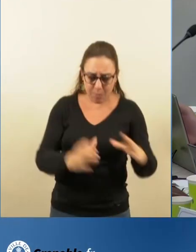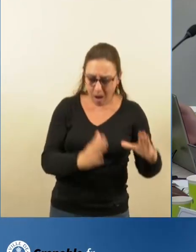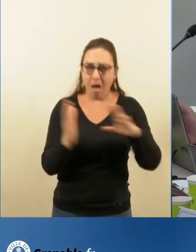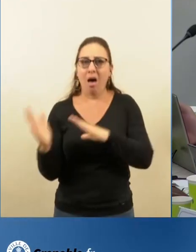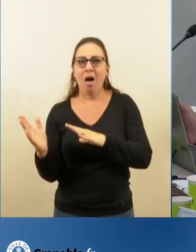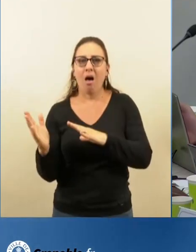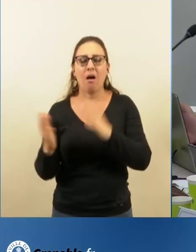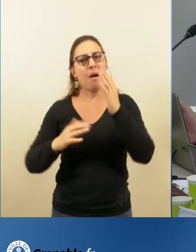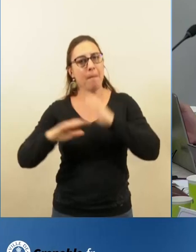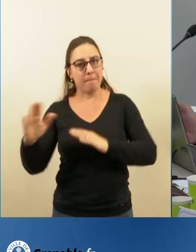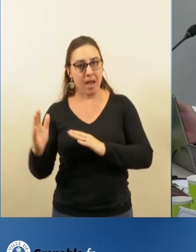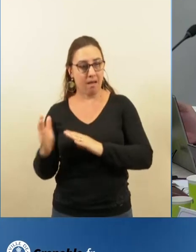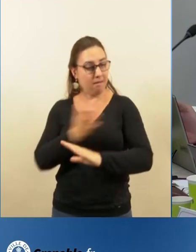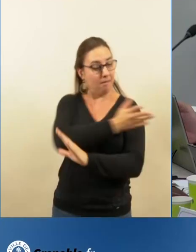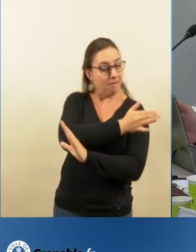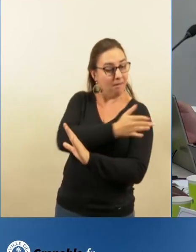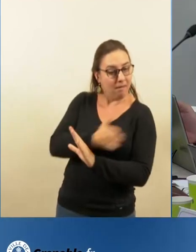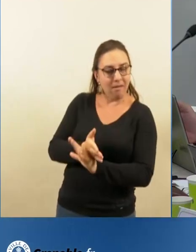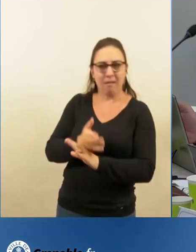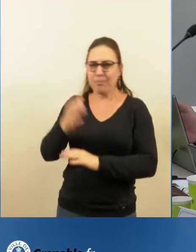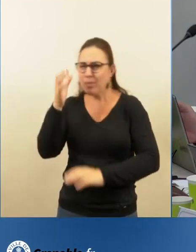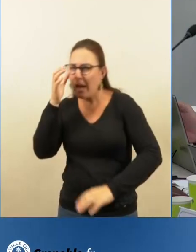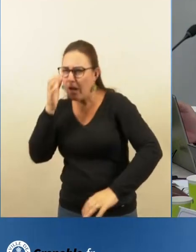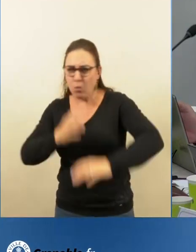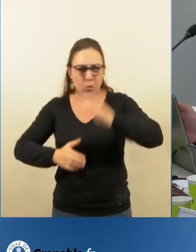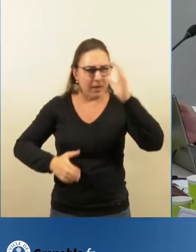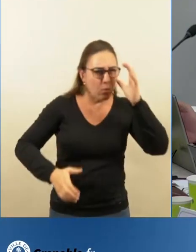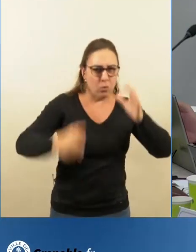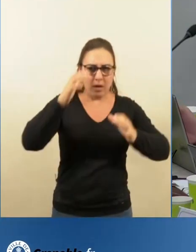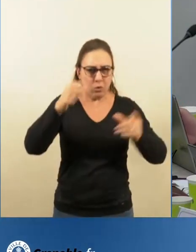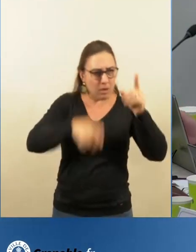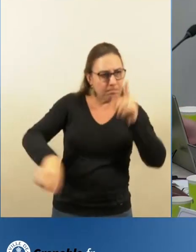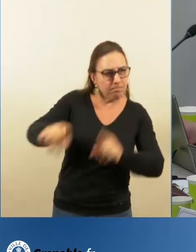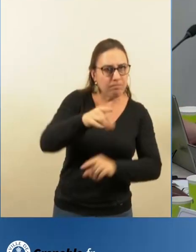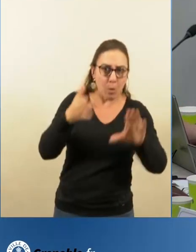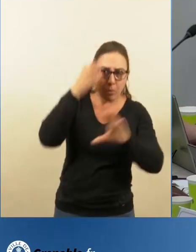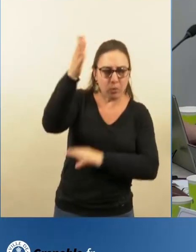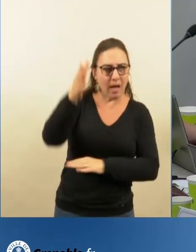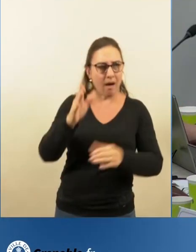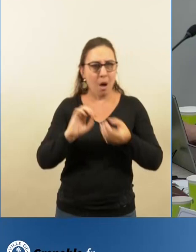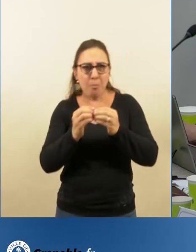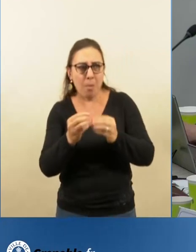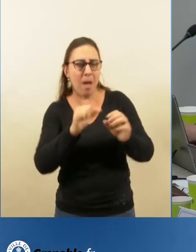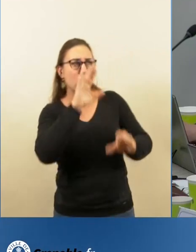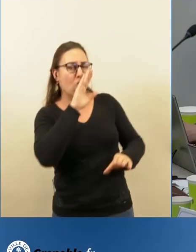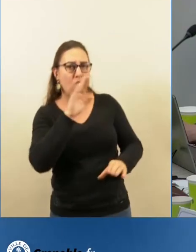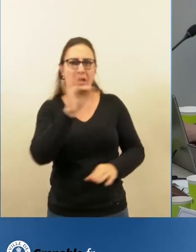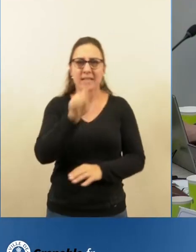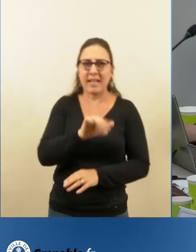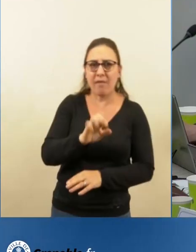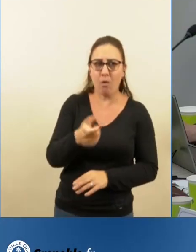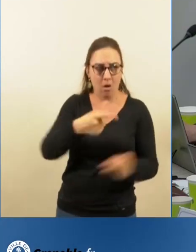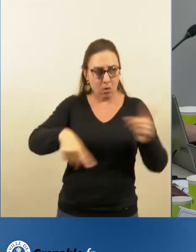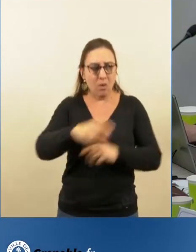mais nous avons pris le temps d'écouter tous ceux et toutes celles qui demain seront concernés par cette ZF